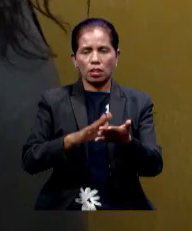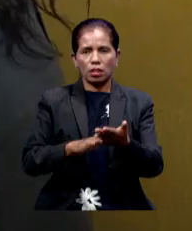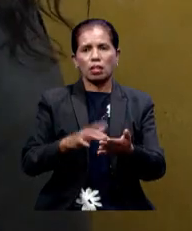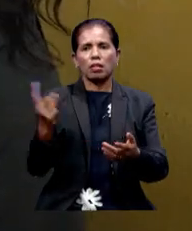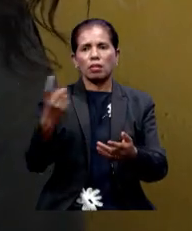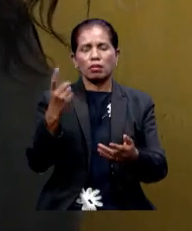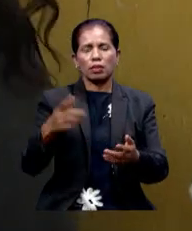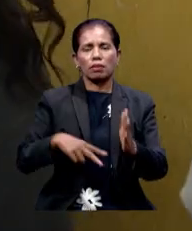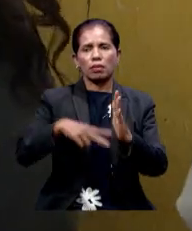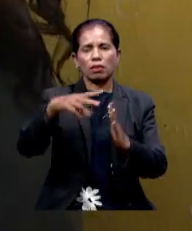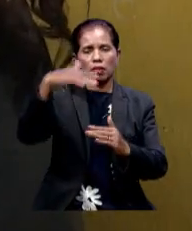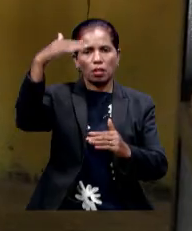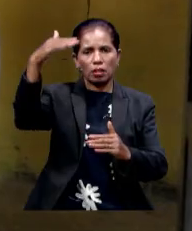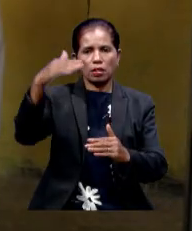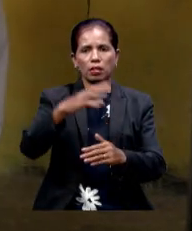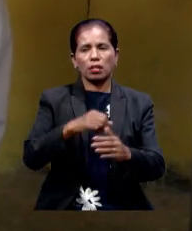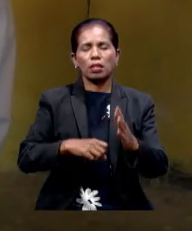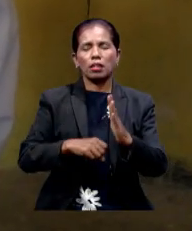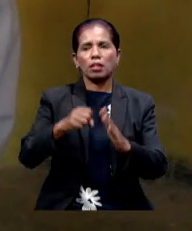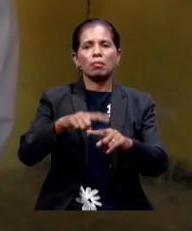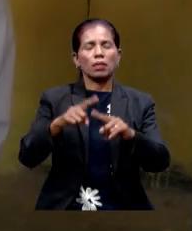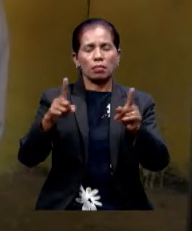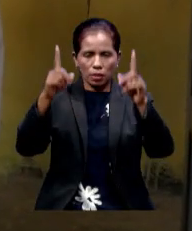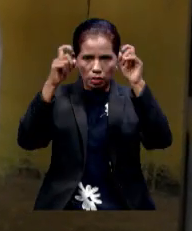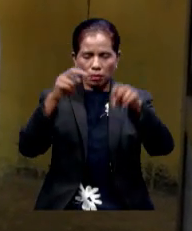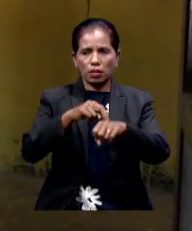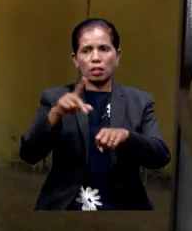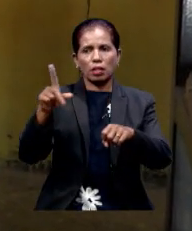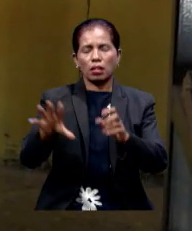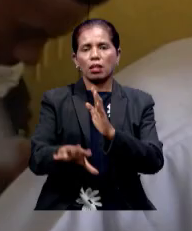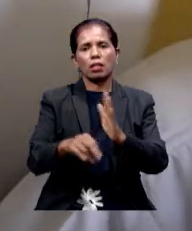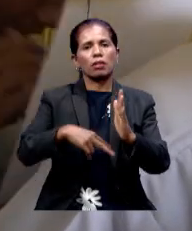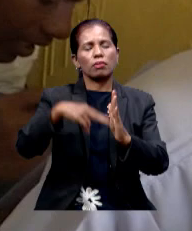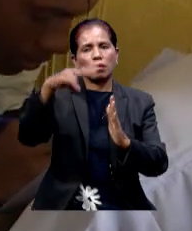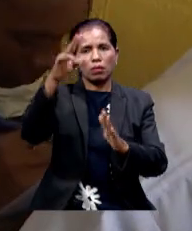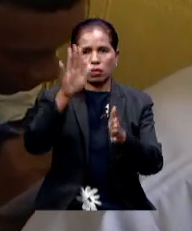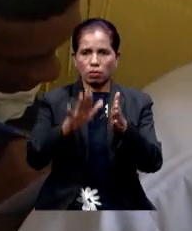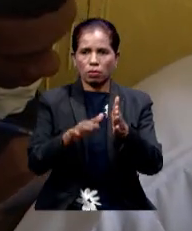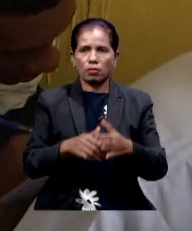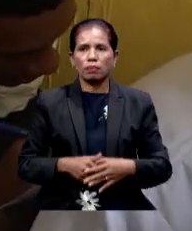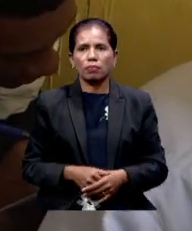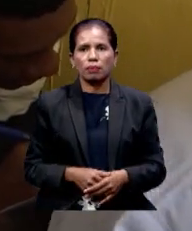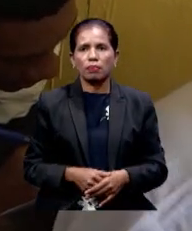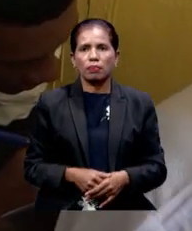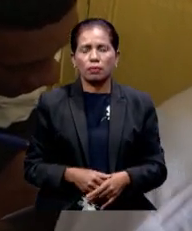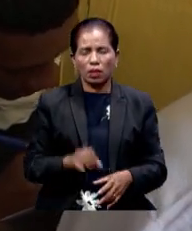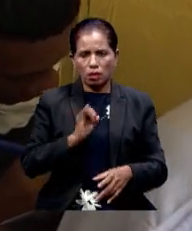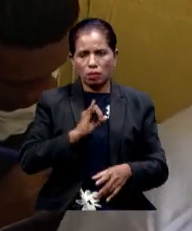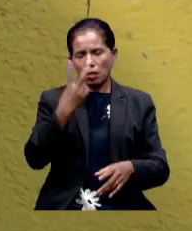retan valor as e exame trimestral sira, mas be exame nacional retan valor menos. Ora, sistema